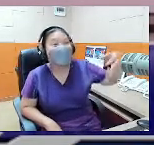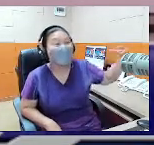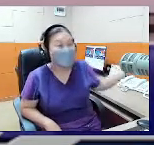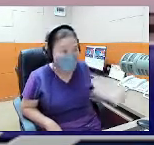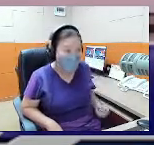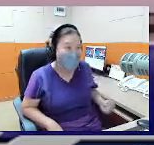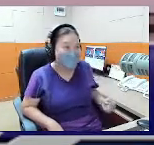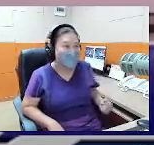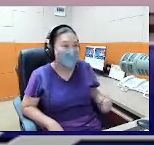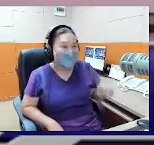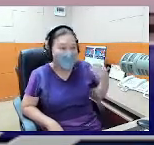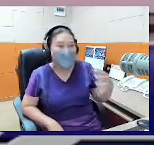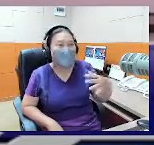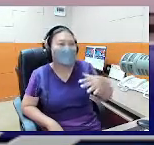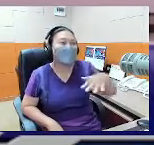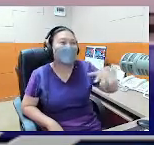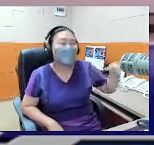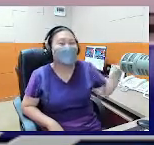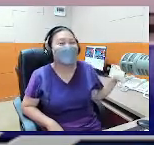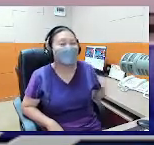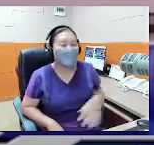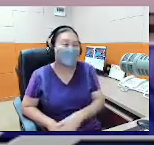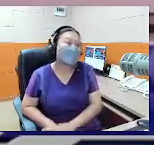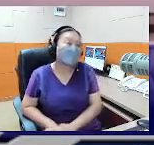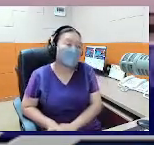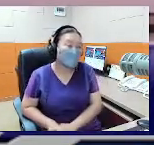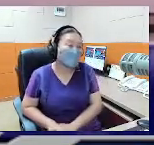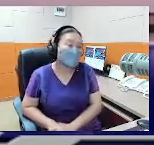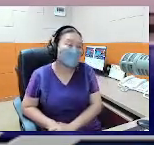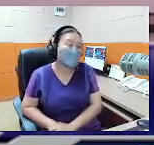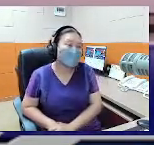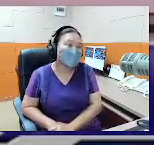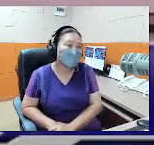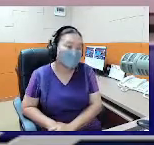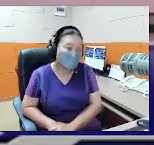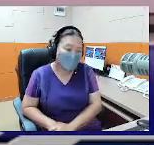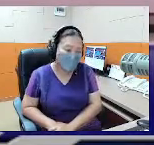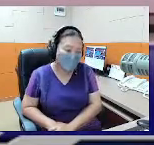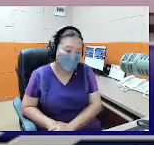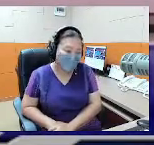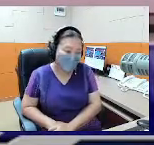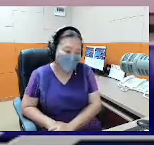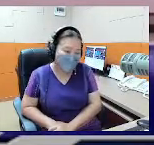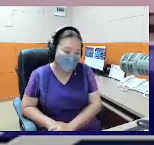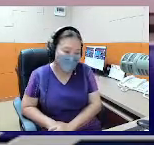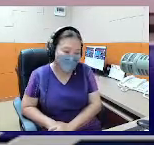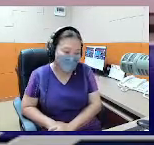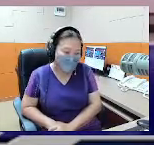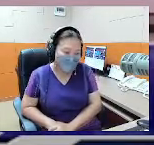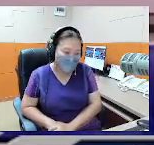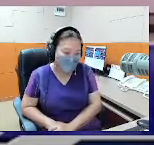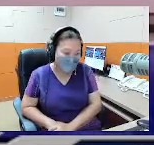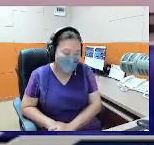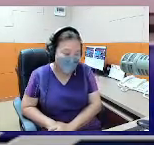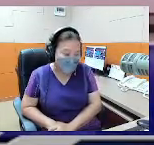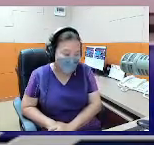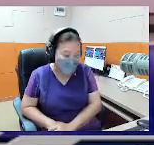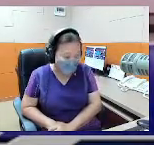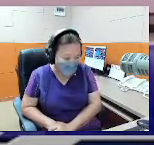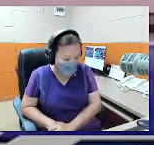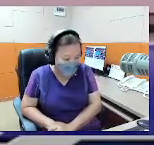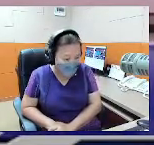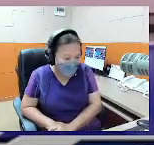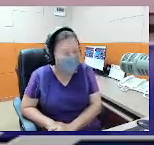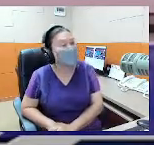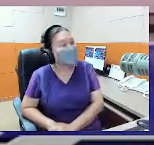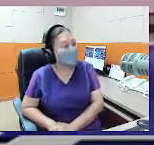เรื่องของการสื่อสาร ด้วยค่ะ เพราะว่าด้วยภาษาต่างประเทศ ด้วยค่ะเพราะว่าตัวอย่างหนึ่งอะค่ะที่เป็นเป้าหมายของเราคือนอกจากที่เด็ก